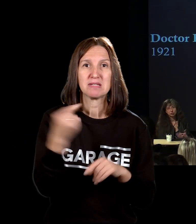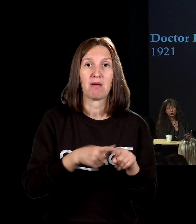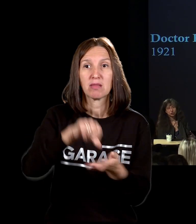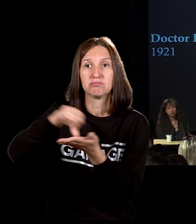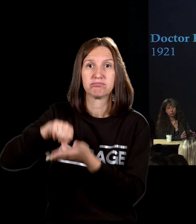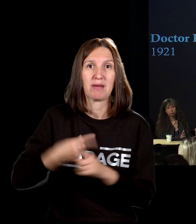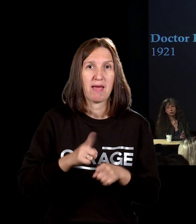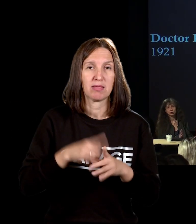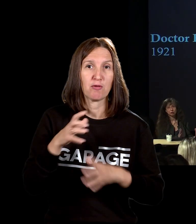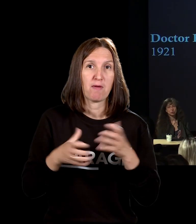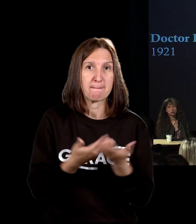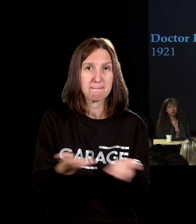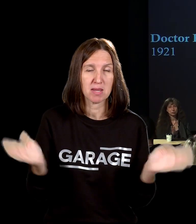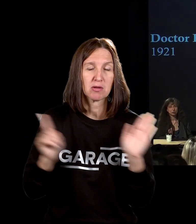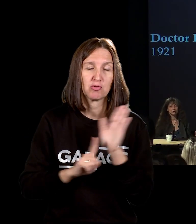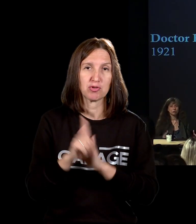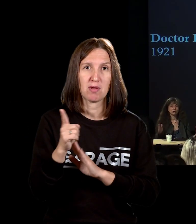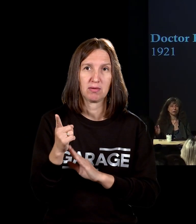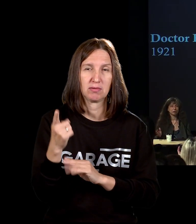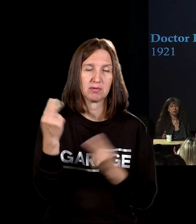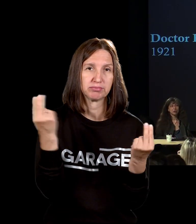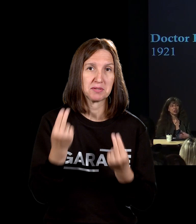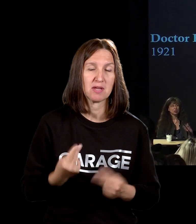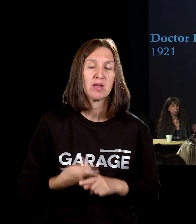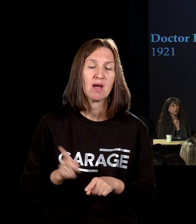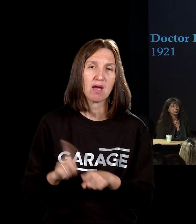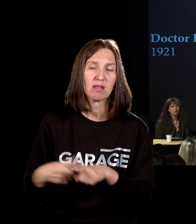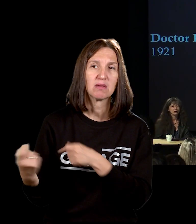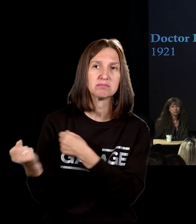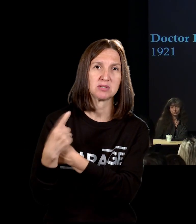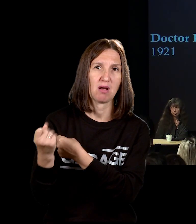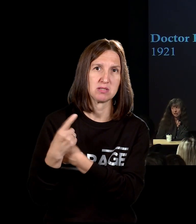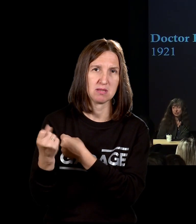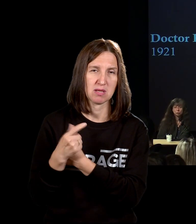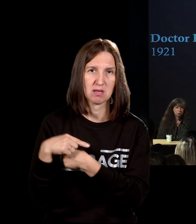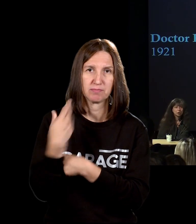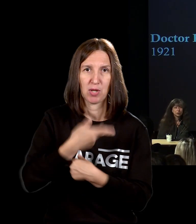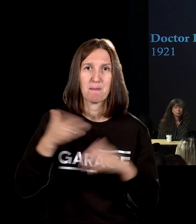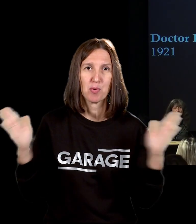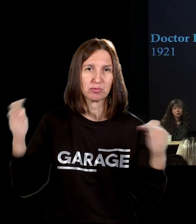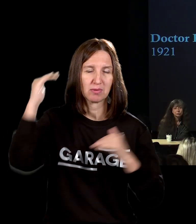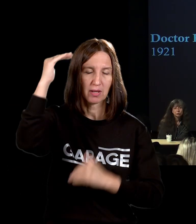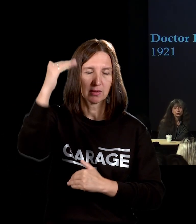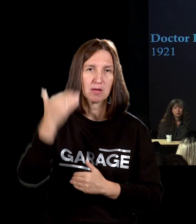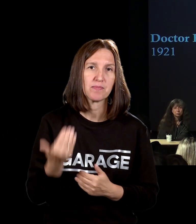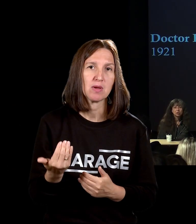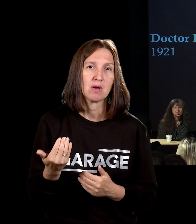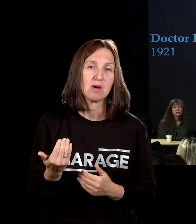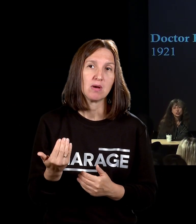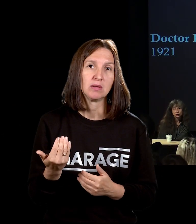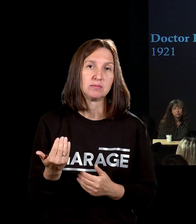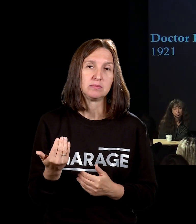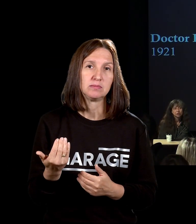заказ. Да? Это классический вот такой как коммерческий портрет, портреты более-менее буржуазной публики, которая всегда